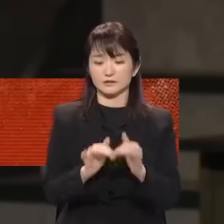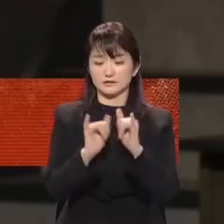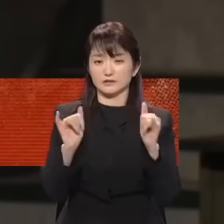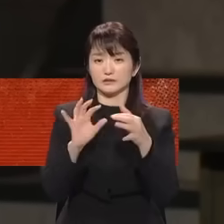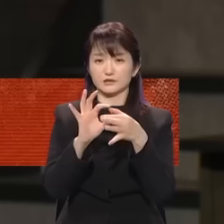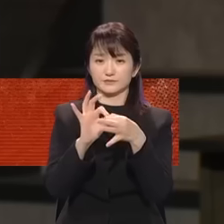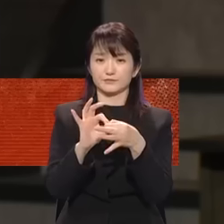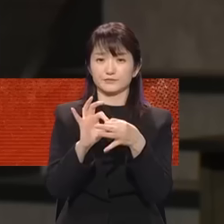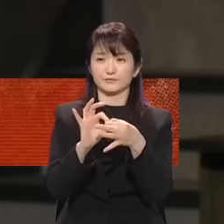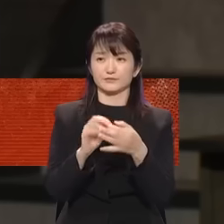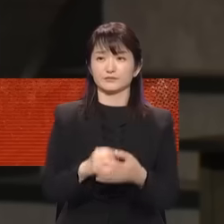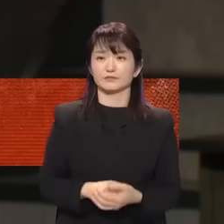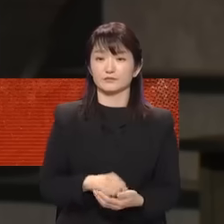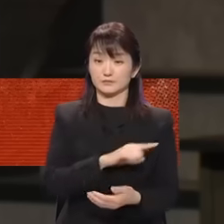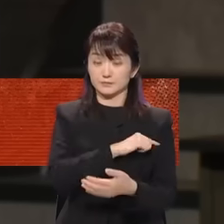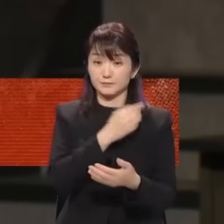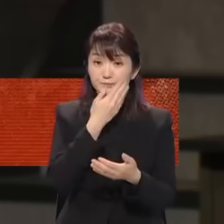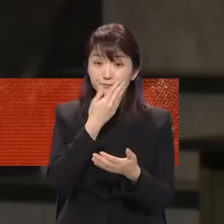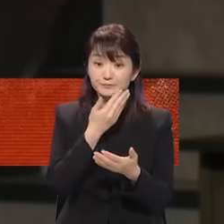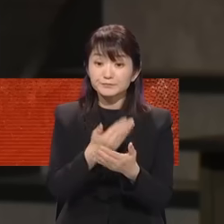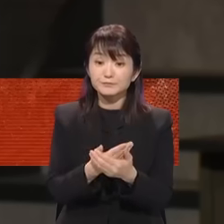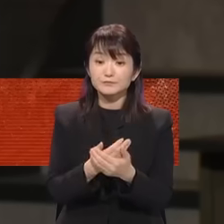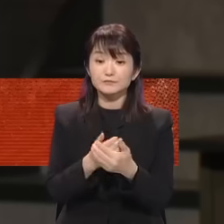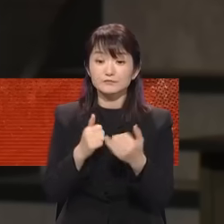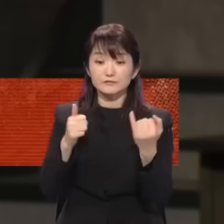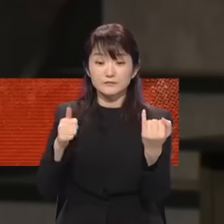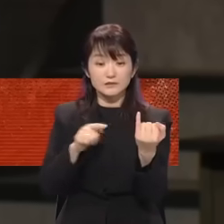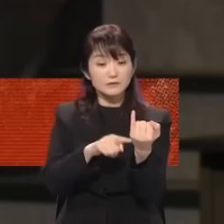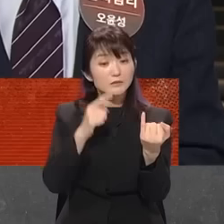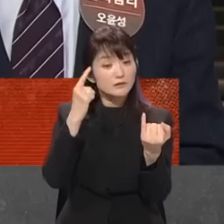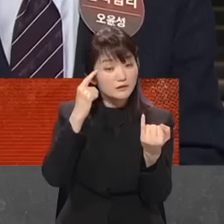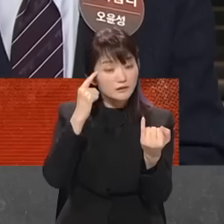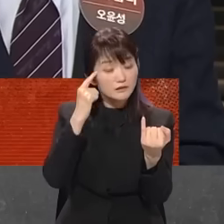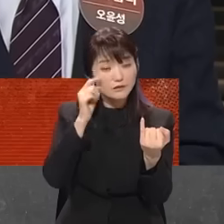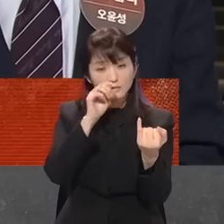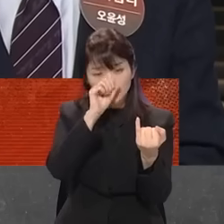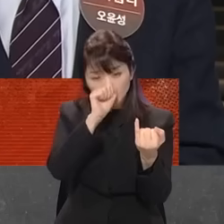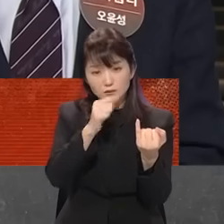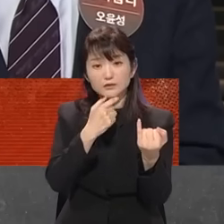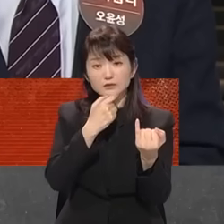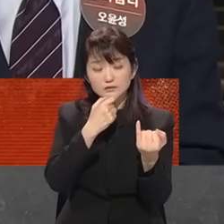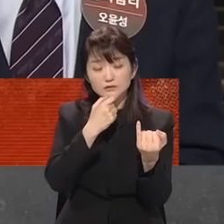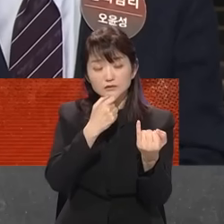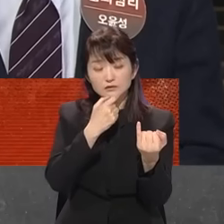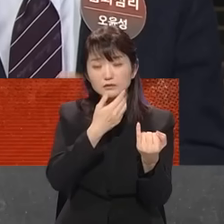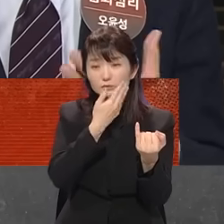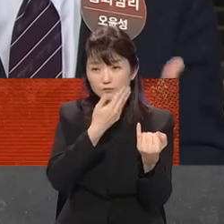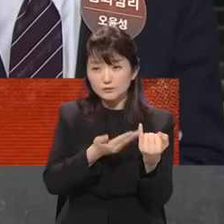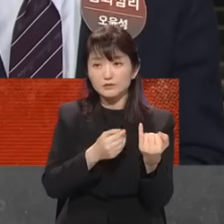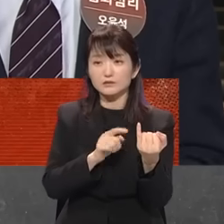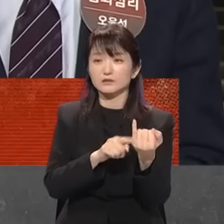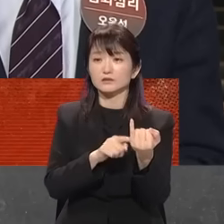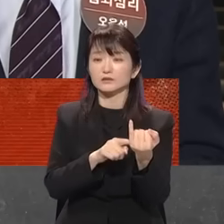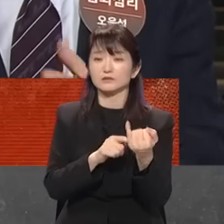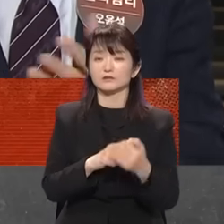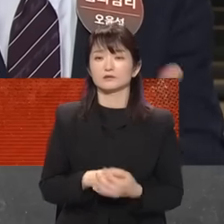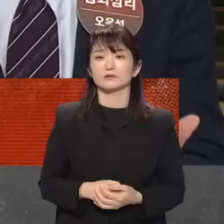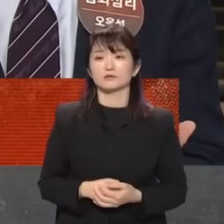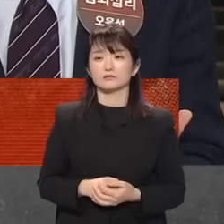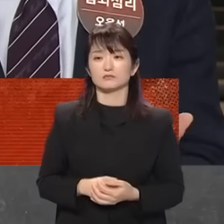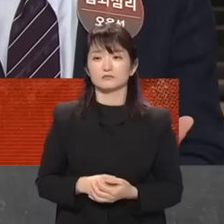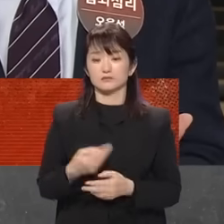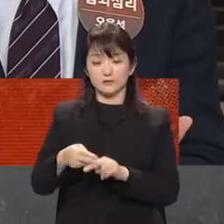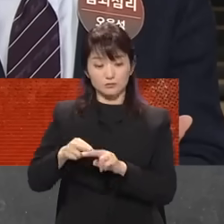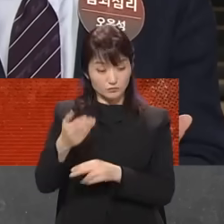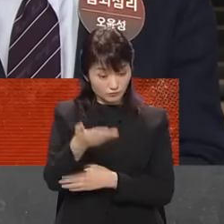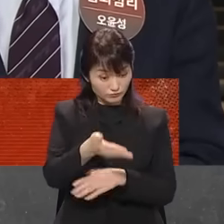가지고 가장 중요한 것이 상대방의 의사입니다 만약에 저렇게 했는데 저 해당 여성이 자기도 굉장히 고마 하고 뭐 그러면은